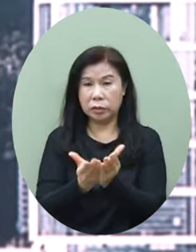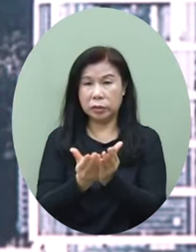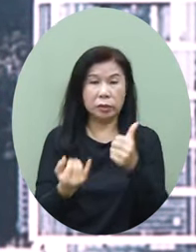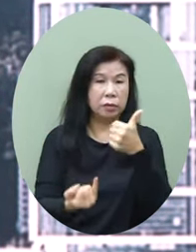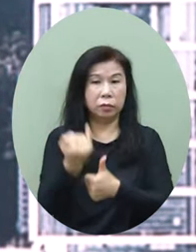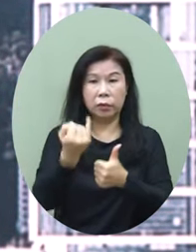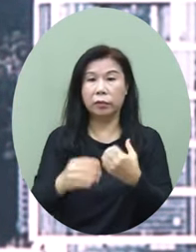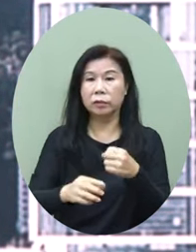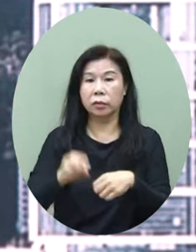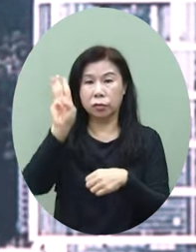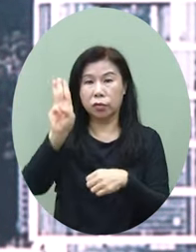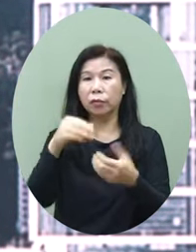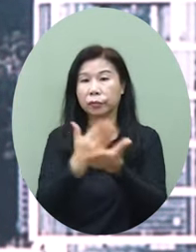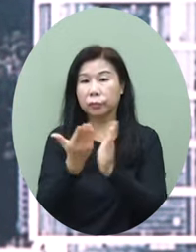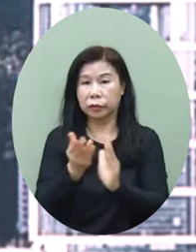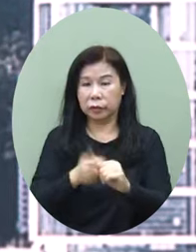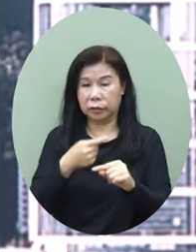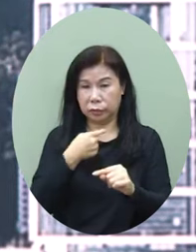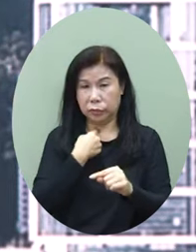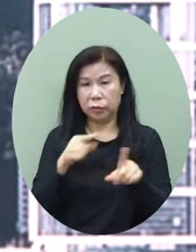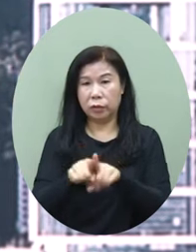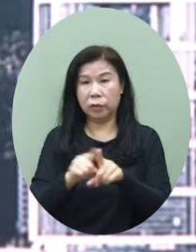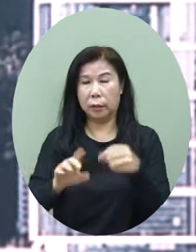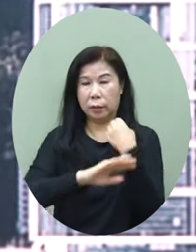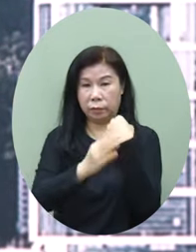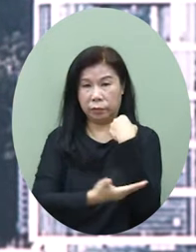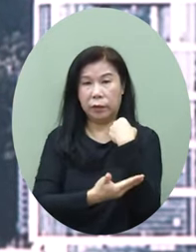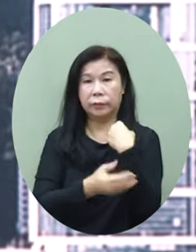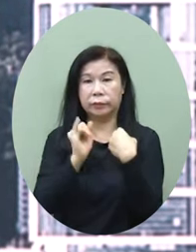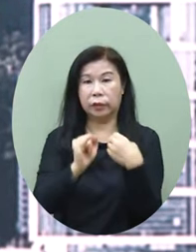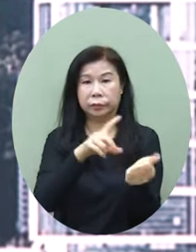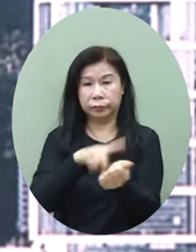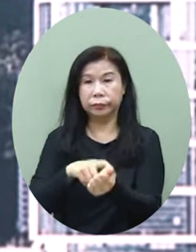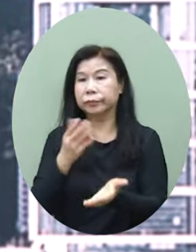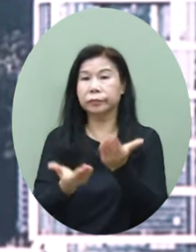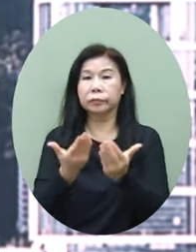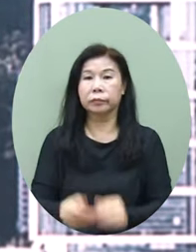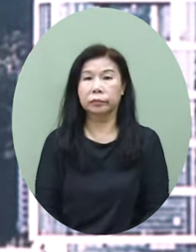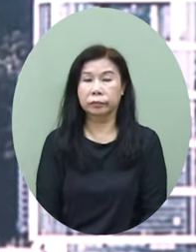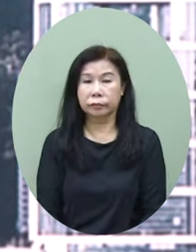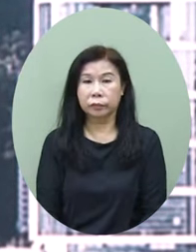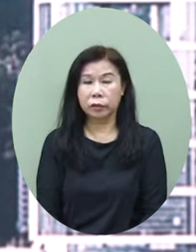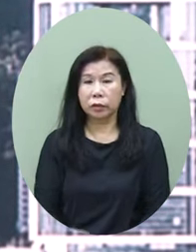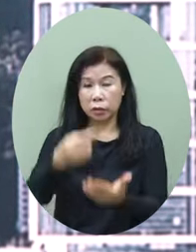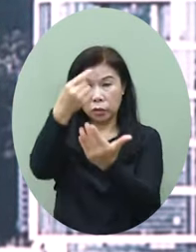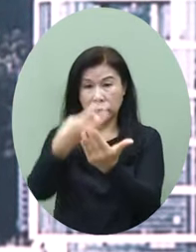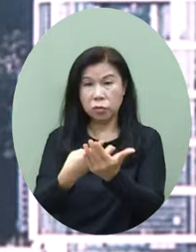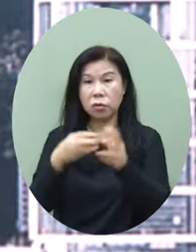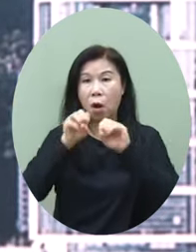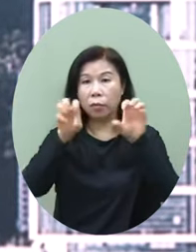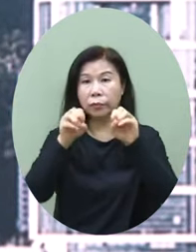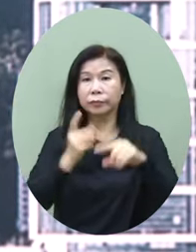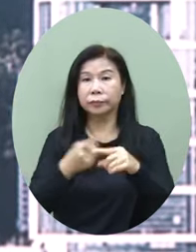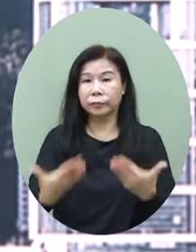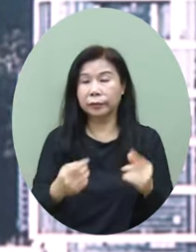宣誓当然会有一些法律的后果但是在草案公布之后大家就